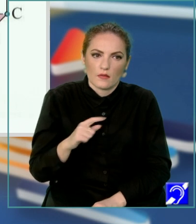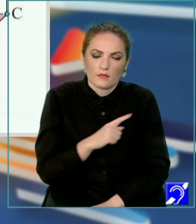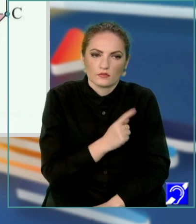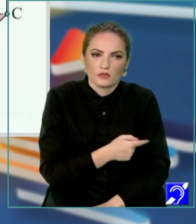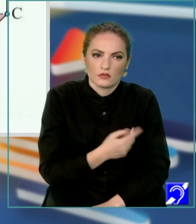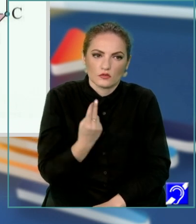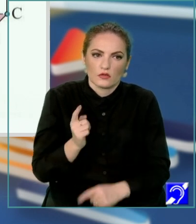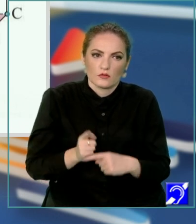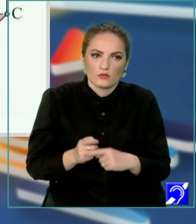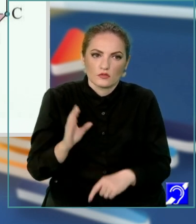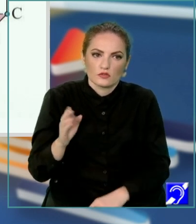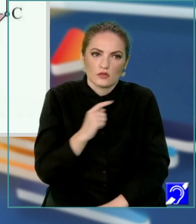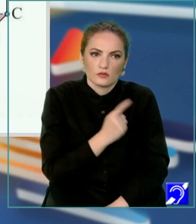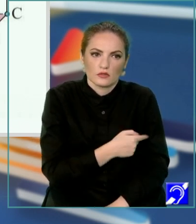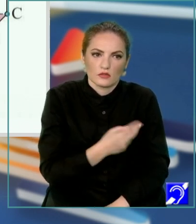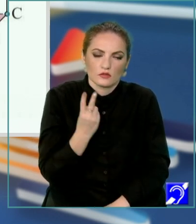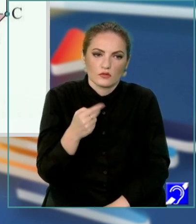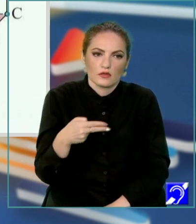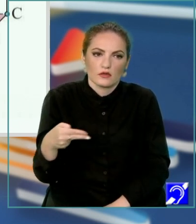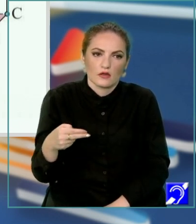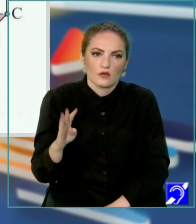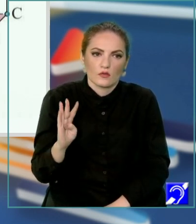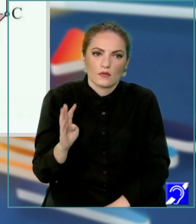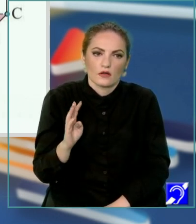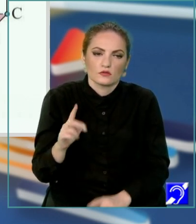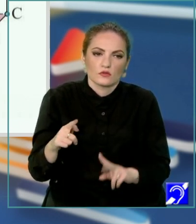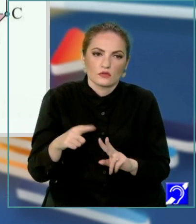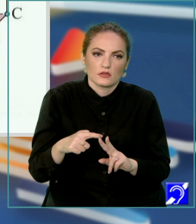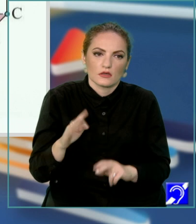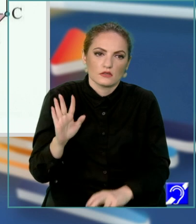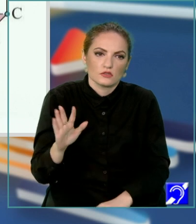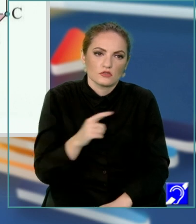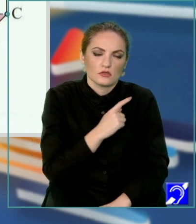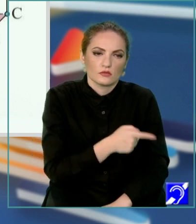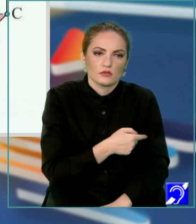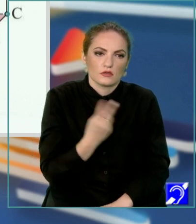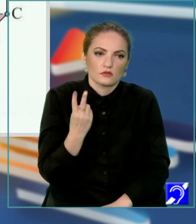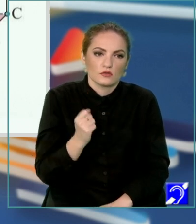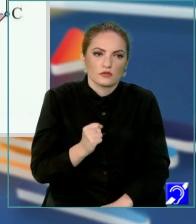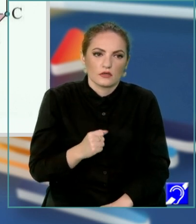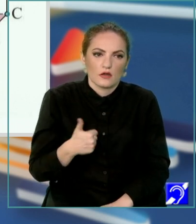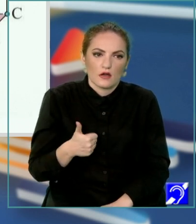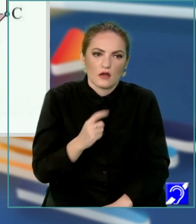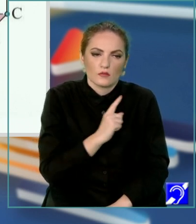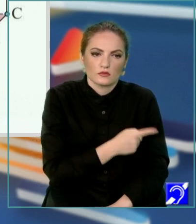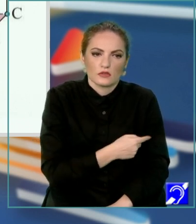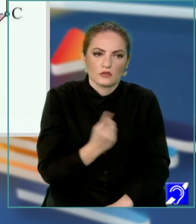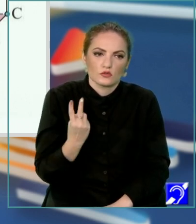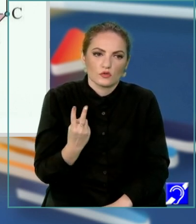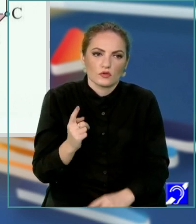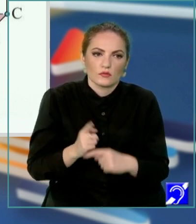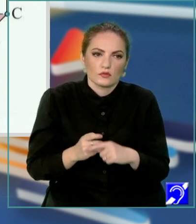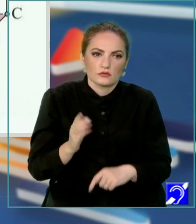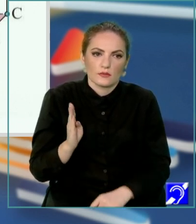pătrat adică 100 și cea de a treia relație similară a pătrat plus c pătrat 4 radical din 5 totul la